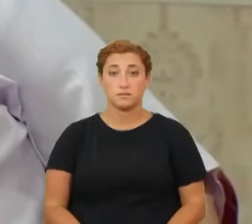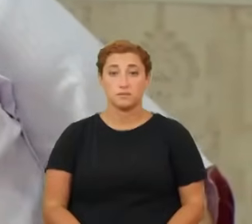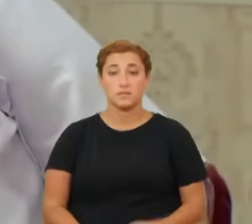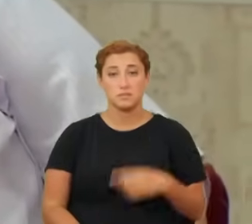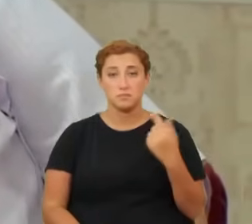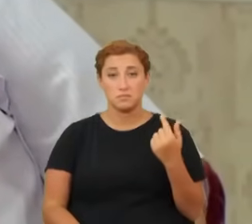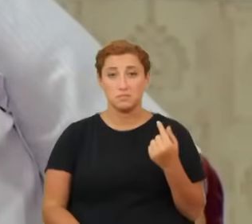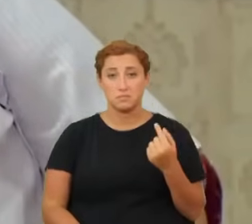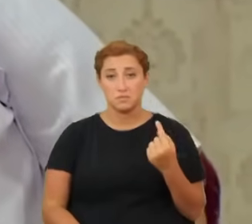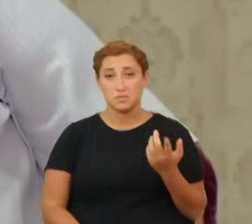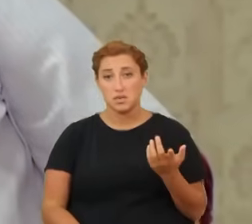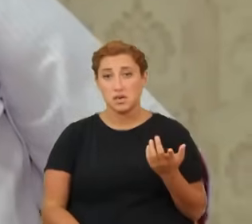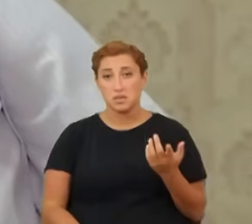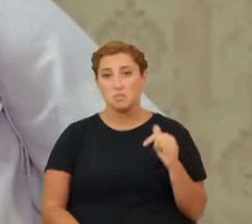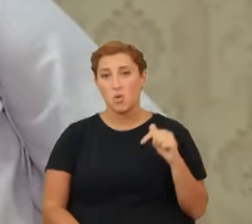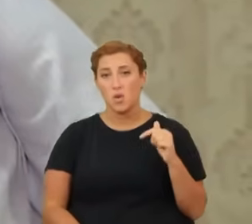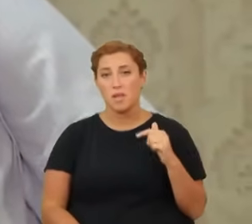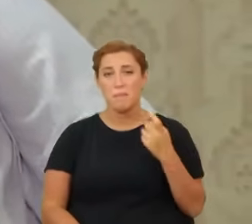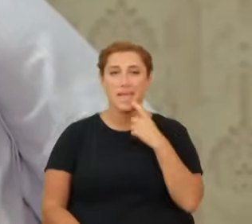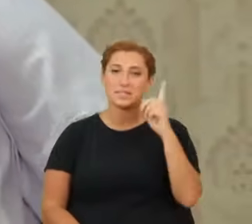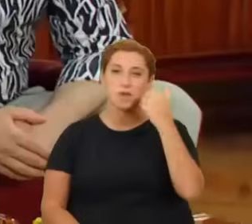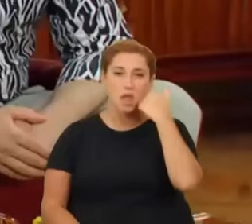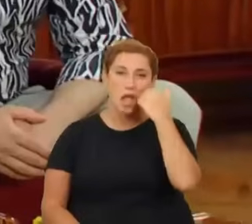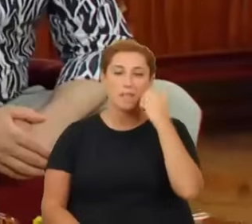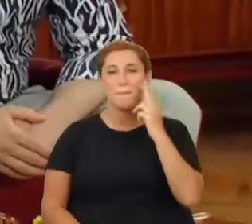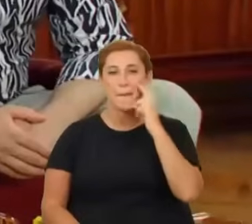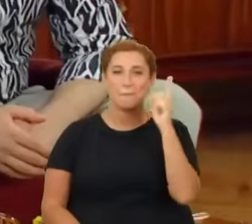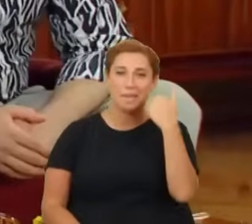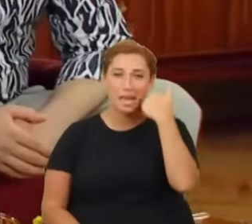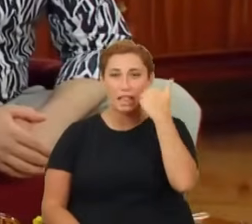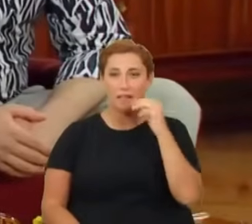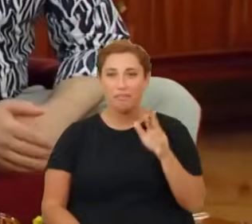Hah. Biraz böyle beyaz bir yalan ya, pembe bir yalan.